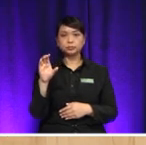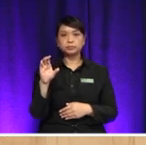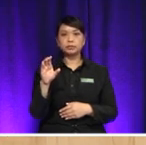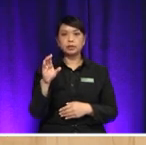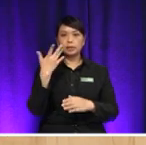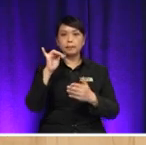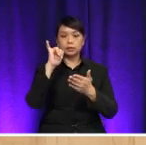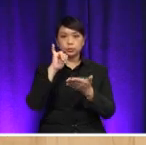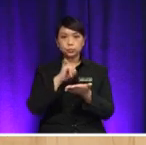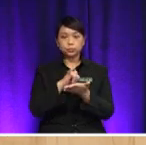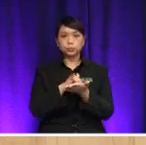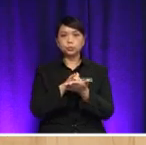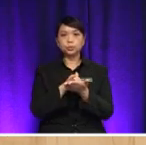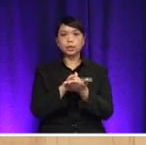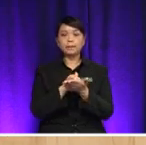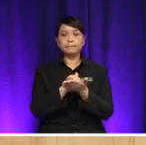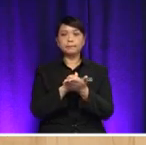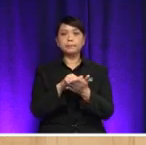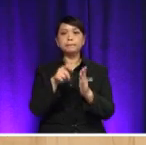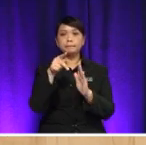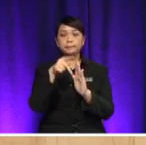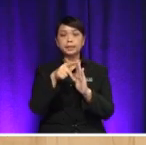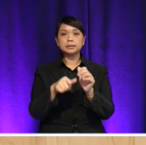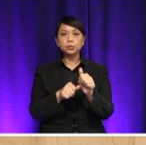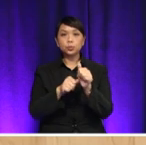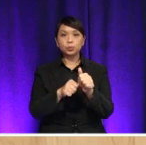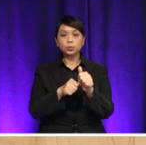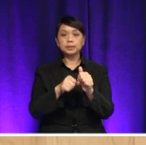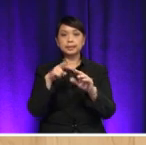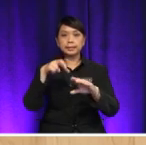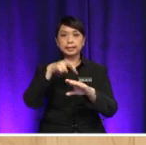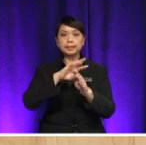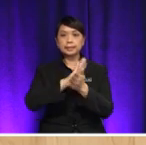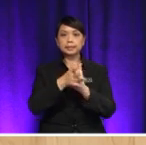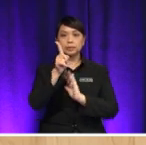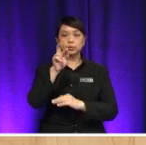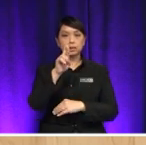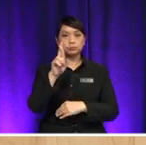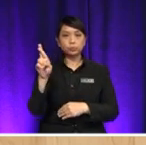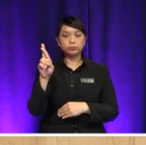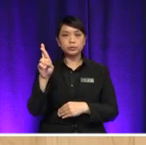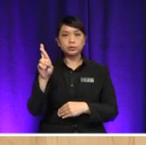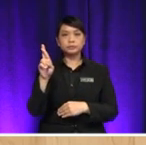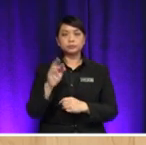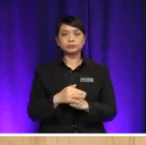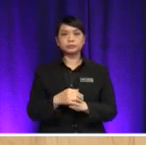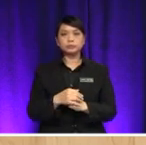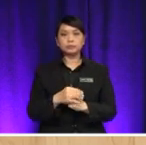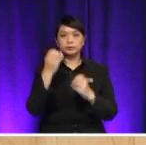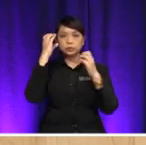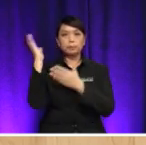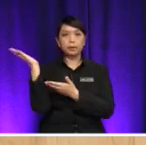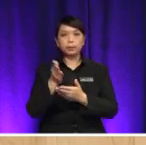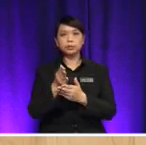1000 pada tahun seterusnya Oke nampak dia punya peningkatan kan Oke saya nak bawa contoh yang kedua silahkan oke itu